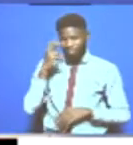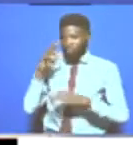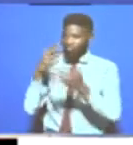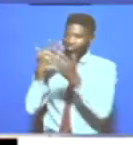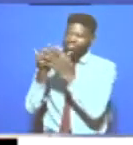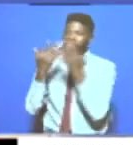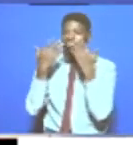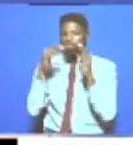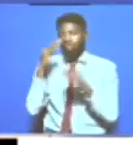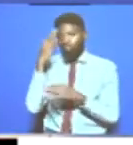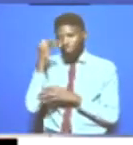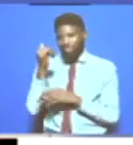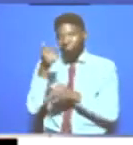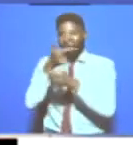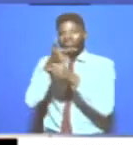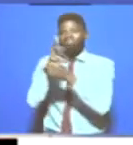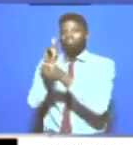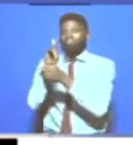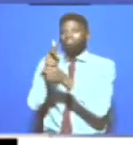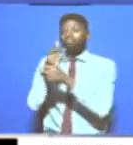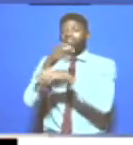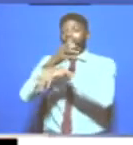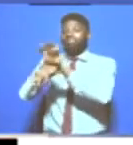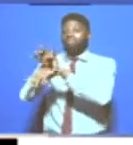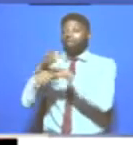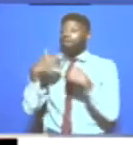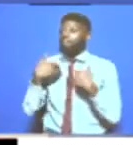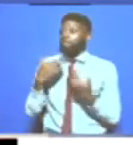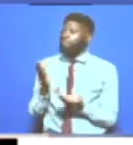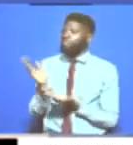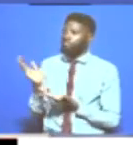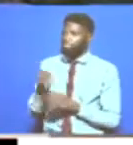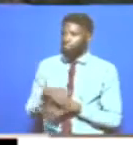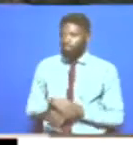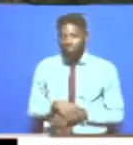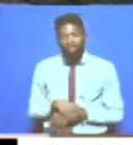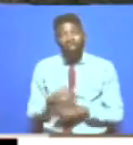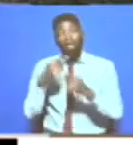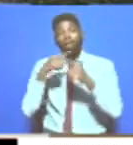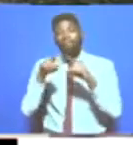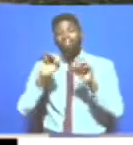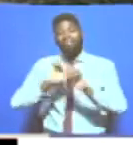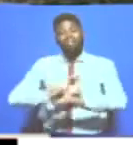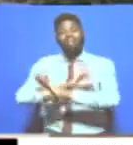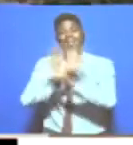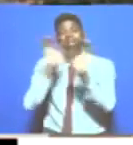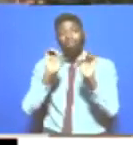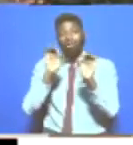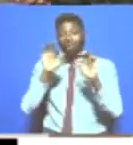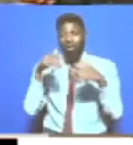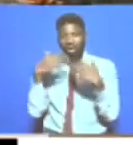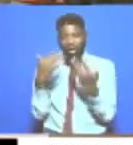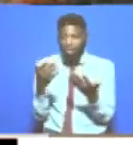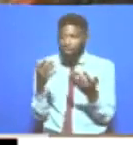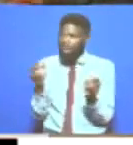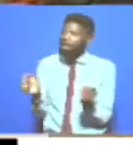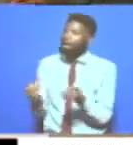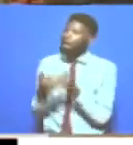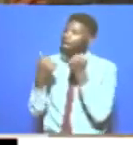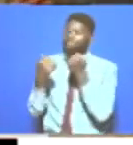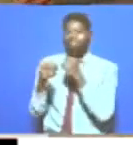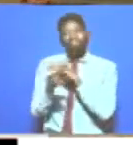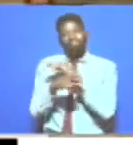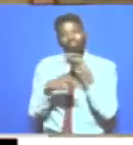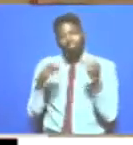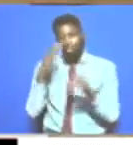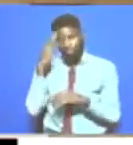clip captured by CCTV. What remains a mystery, though, is the coincidence of the robbery, seeing that Njoki had